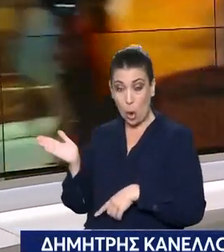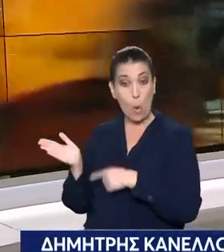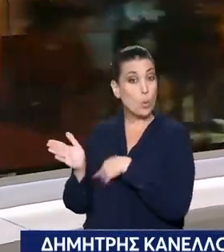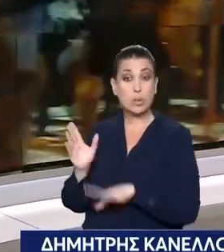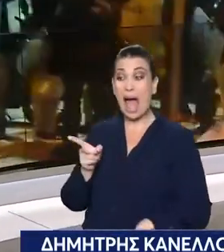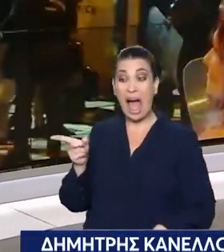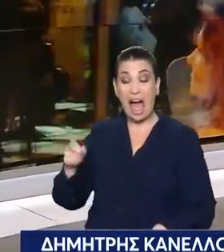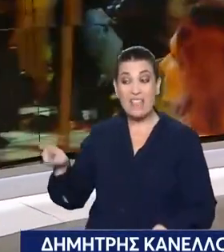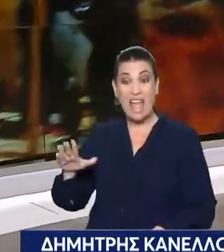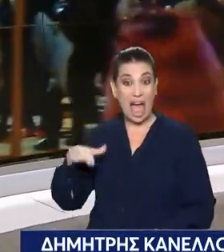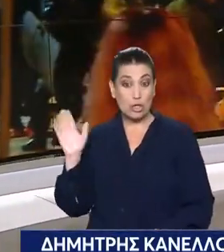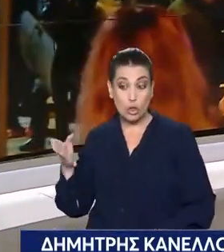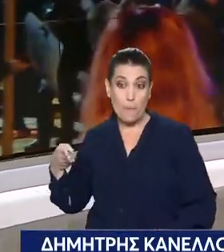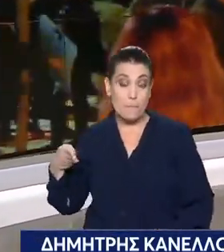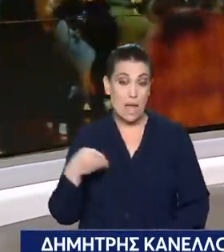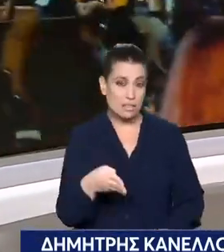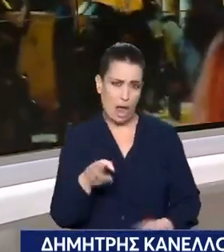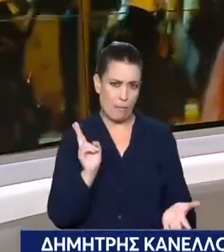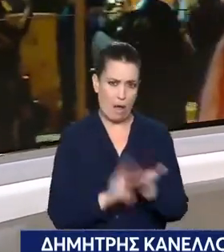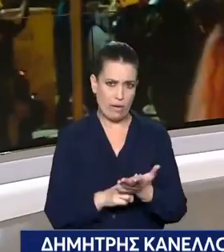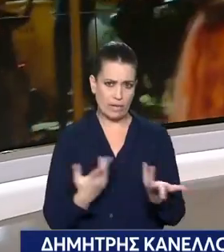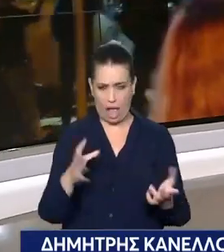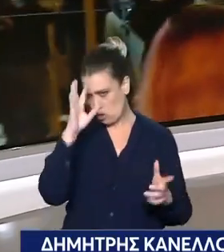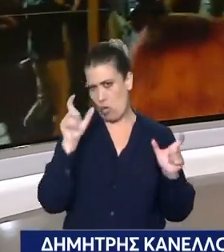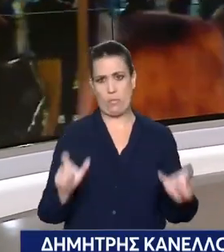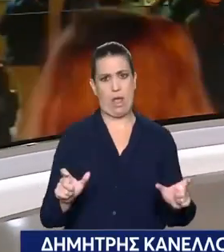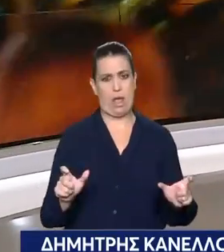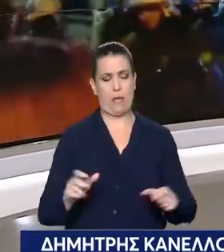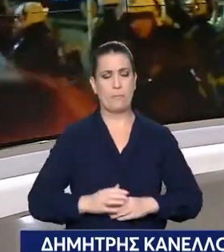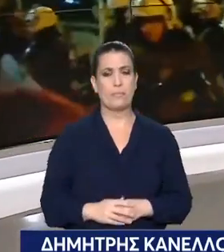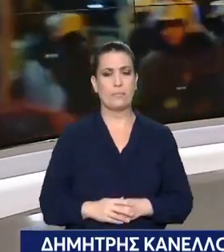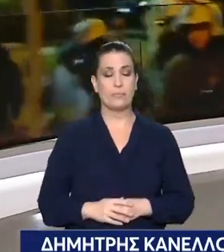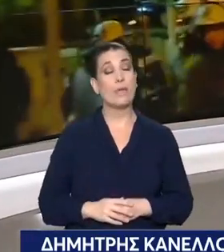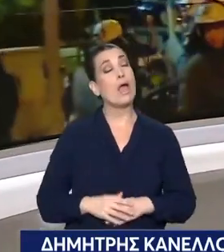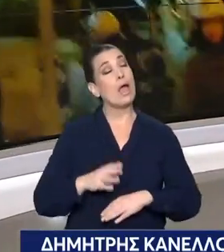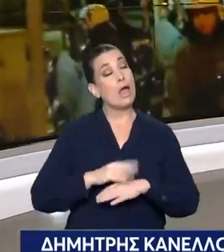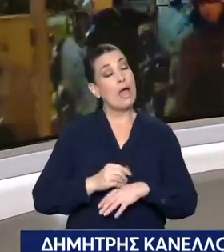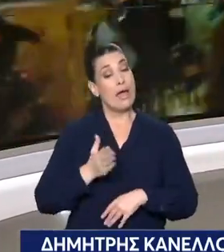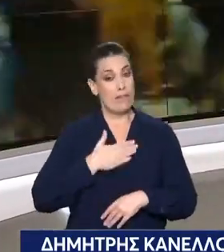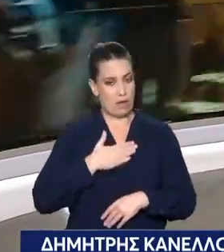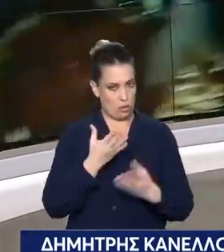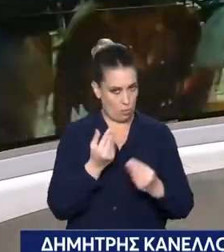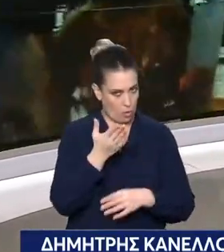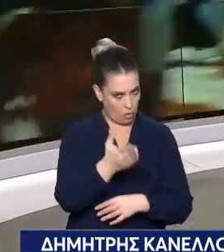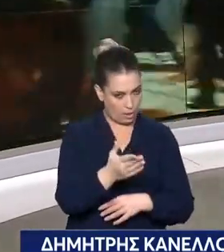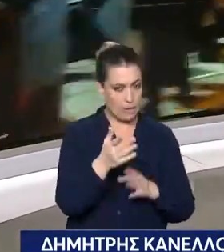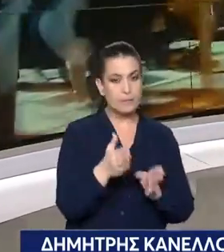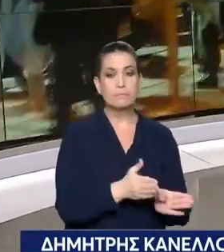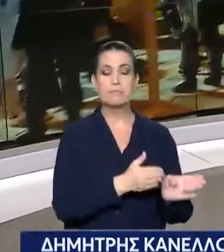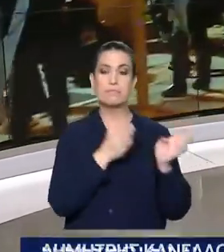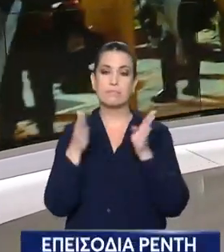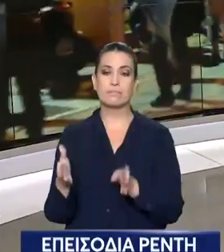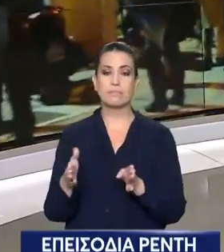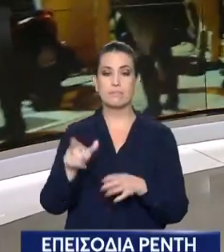αυτό προκειμένου να εισέλθουν μέσα. Μάλιστα, σας ευχαριστώ πάρα πολύ. Θέλω να πάμε και, Κυριάκο, και στον. Το κύριο Μαρίνο, ο οποίος